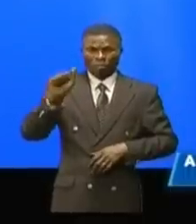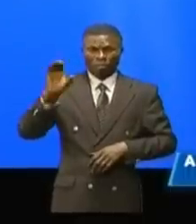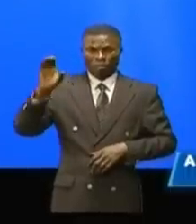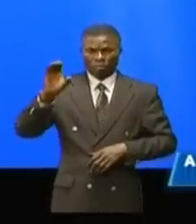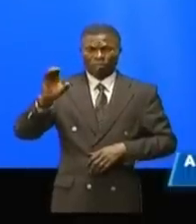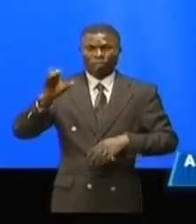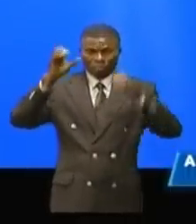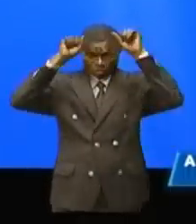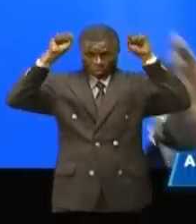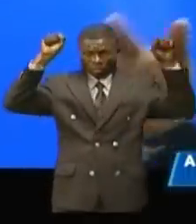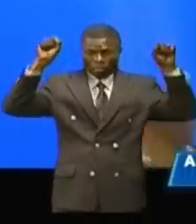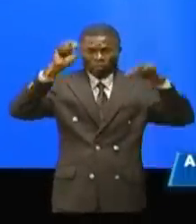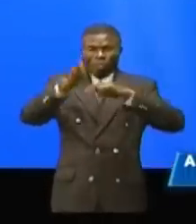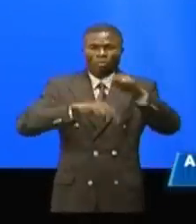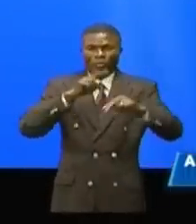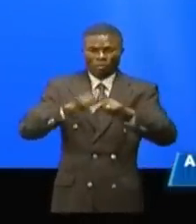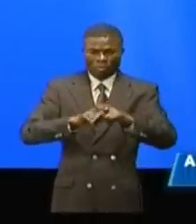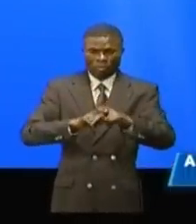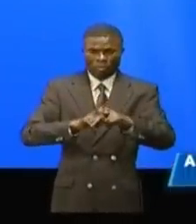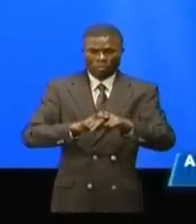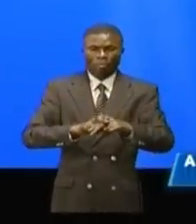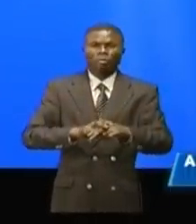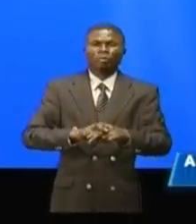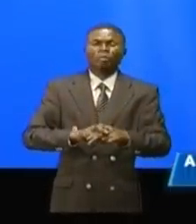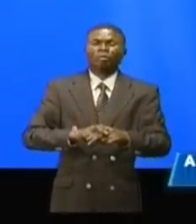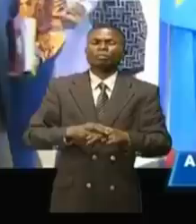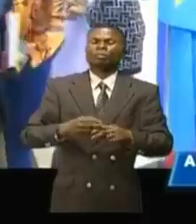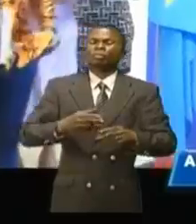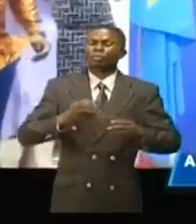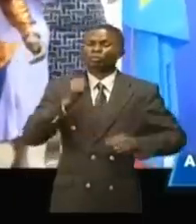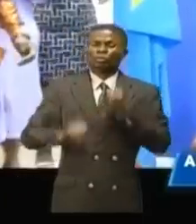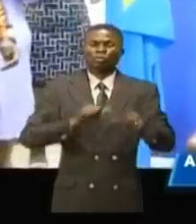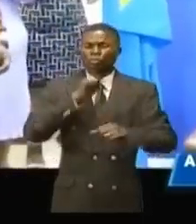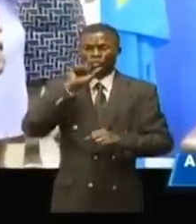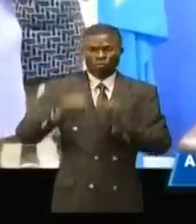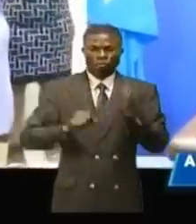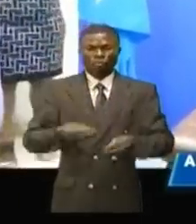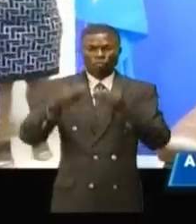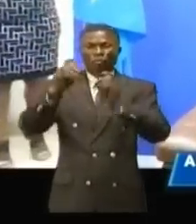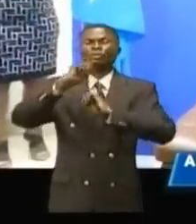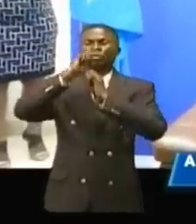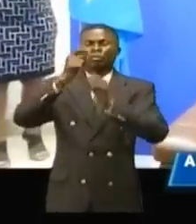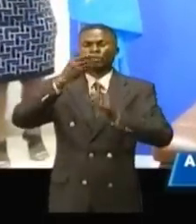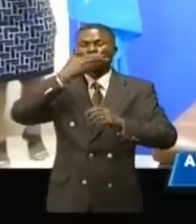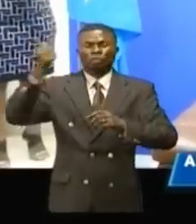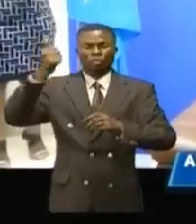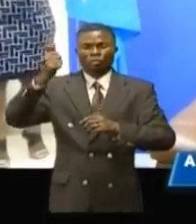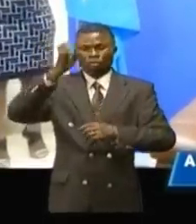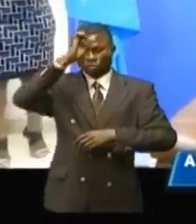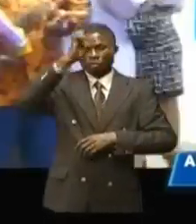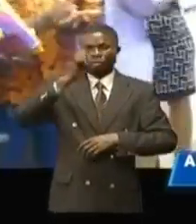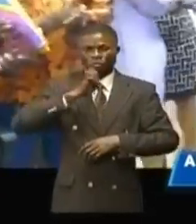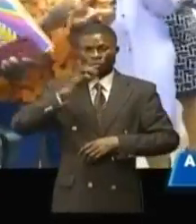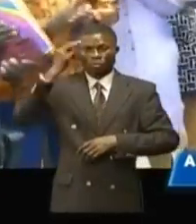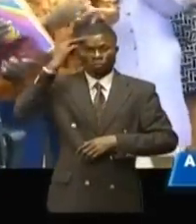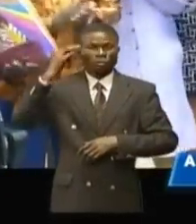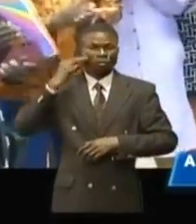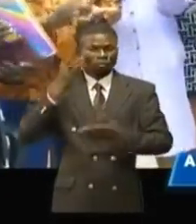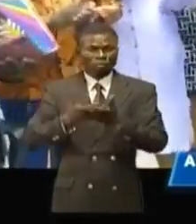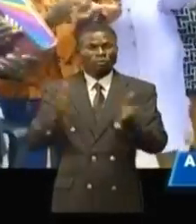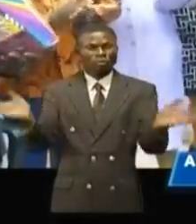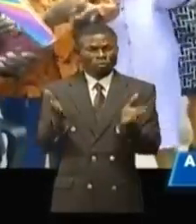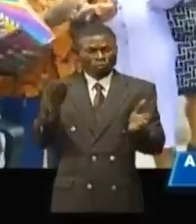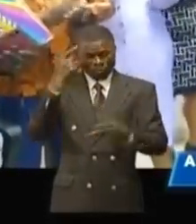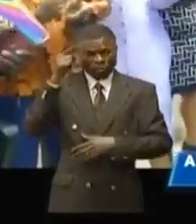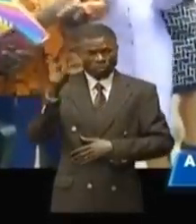national, Chako Alec, qui n'a pas hésité un seul instant à décerner le prix d'excellence au ministre, une manière de